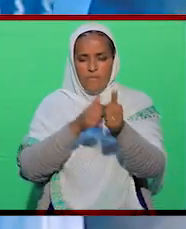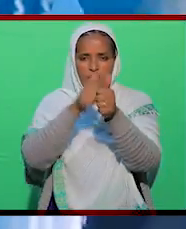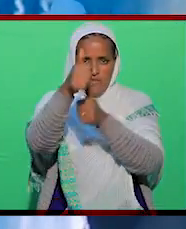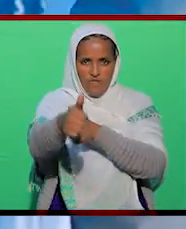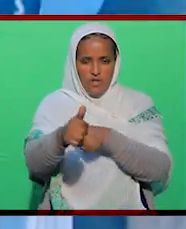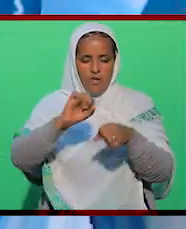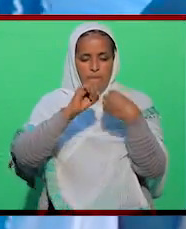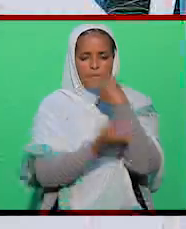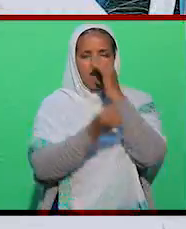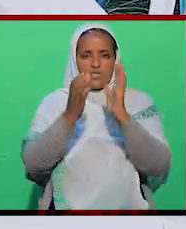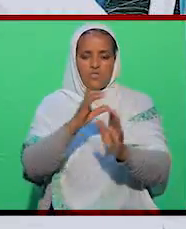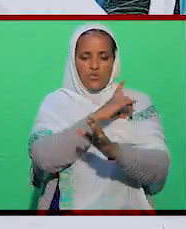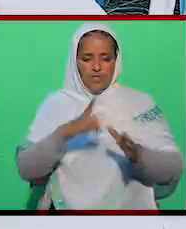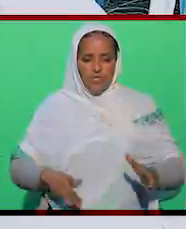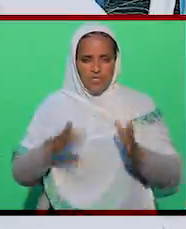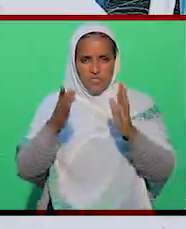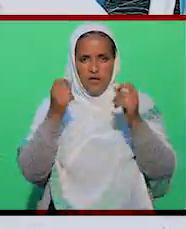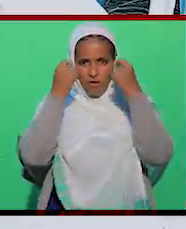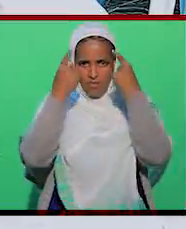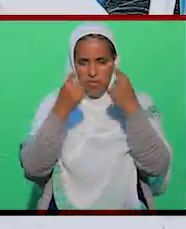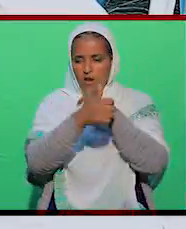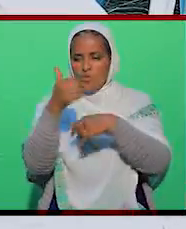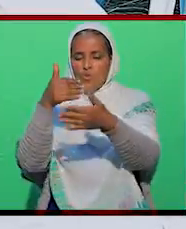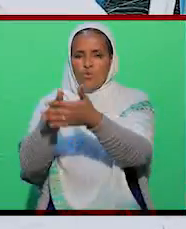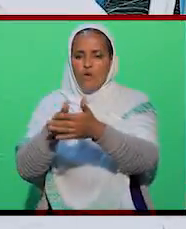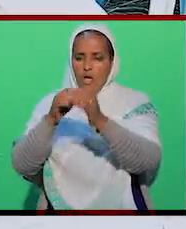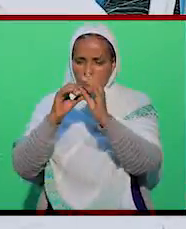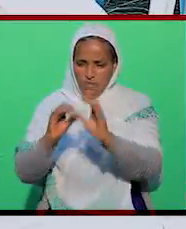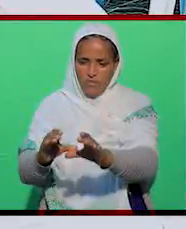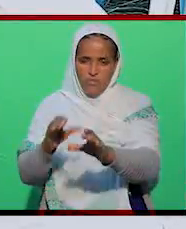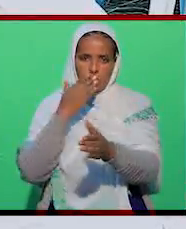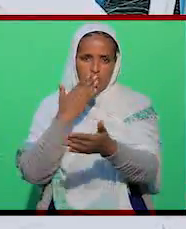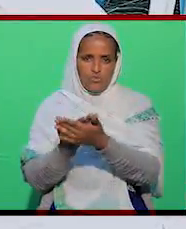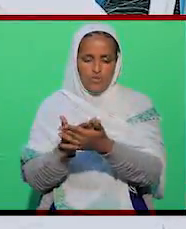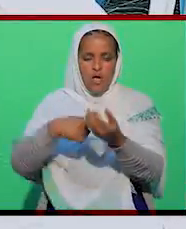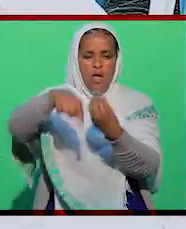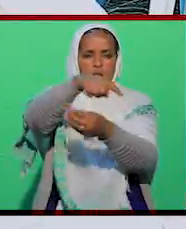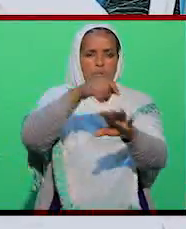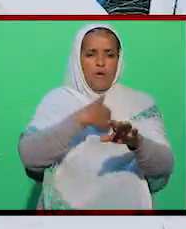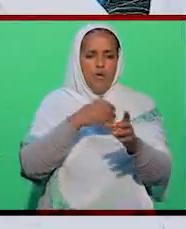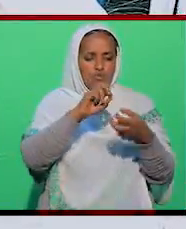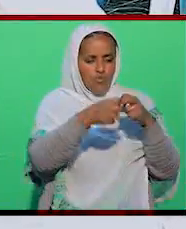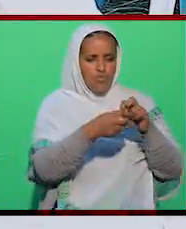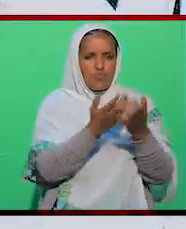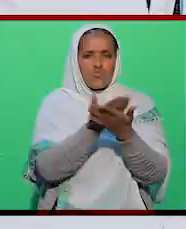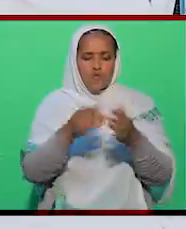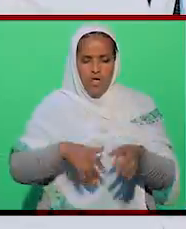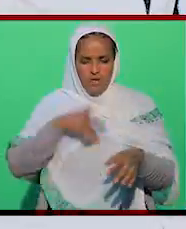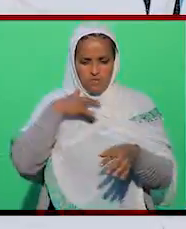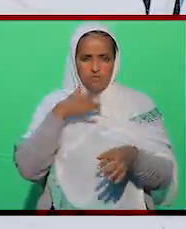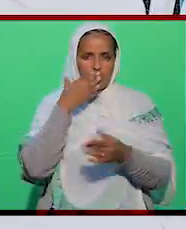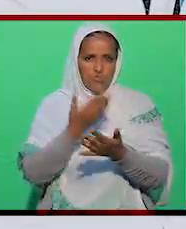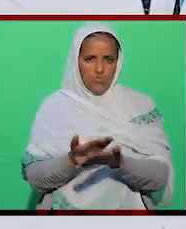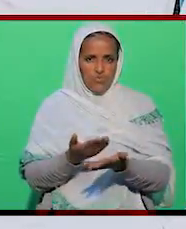ከዚህ ተሻግረን ከዚህ አልፈን መሰረታዊን ክርስትና እንረዳ ለሌላው ምንድረስ እናስተምራቸው በአካባቢያችን ያሉት ወገኖች